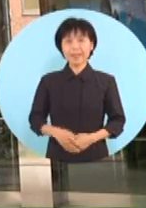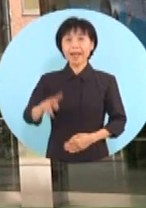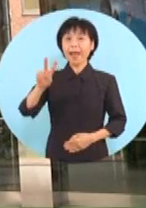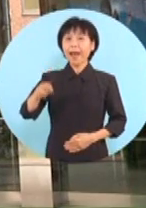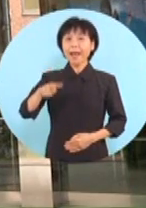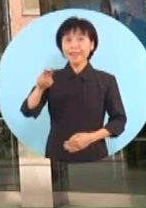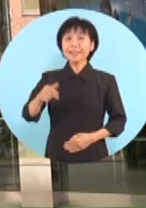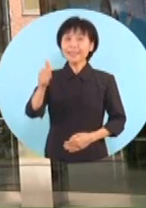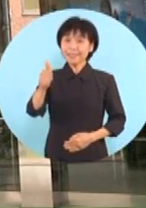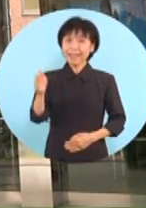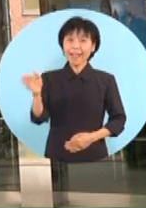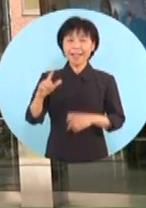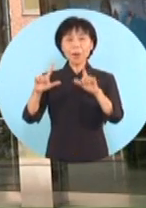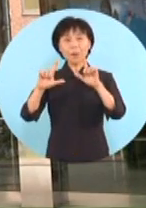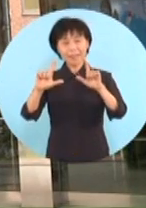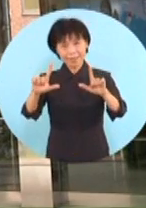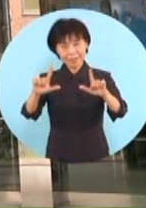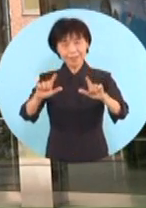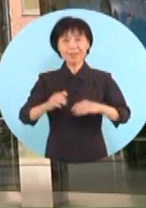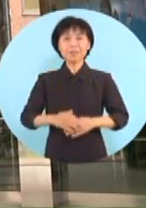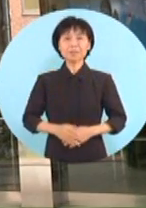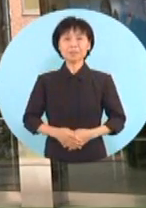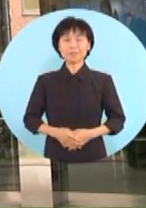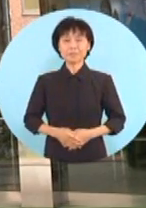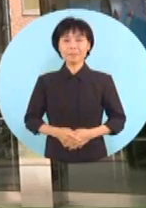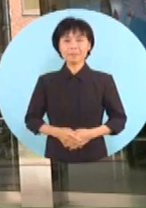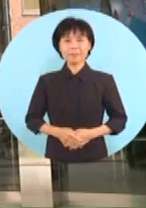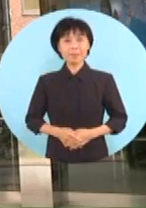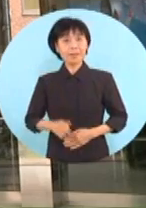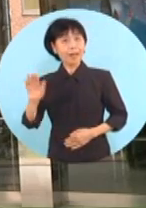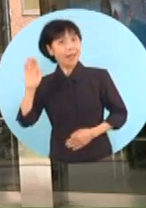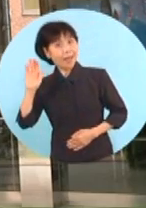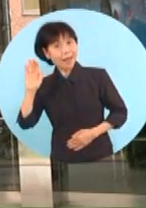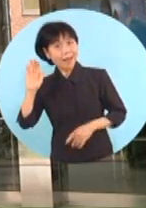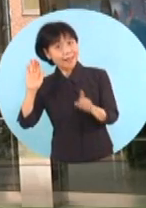ここでりんりんちゃんからのお知らせです。何何、